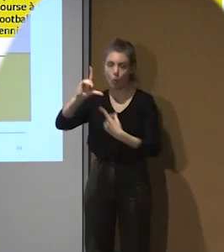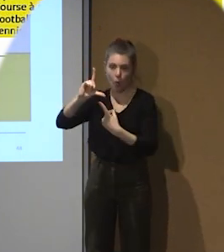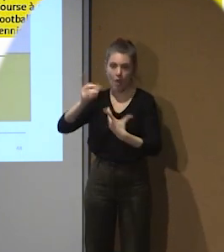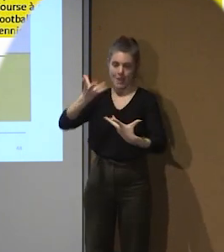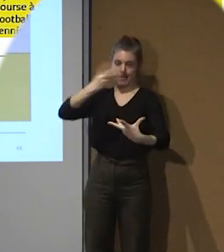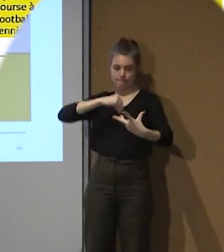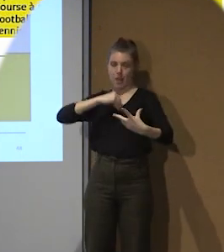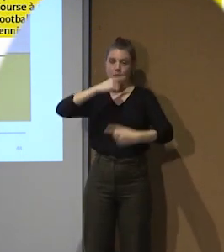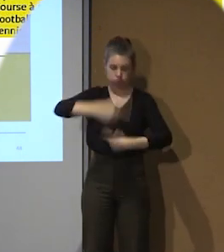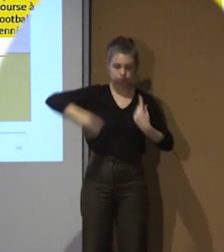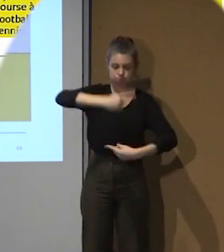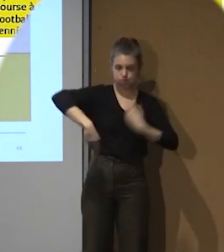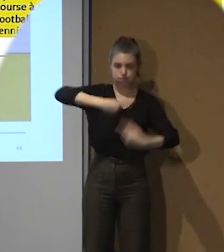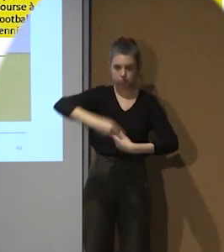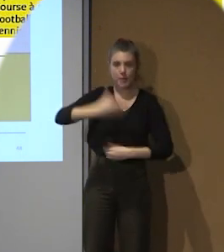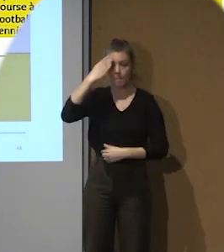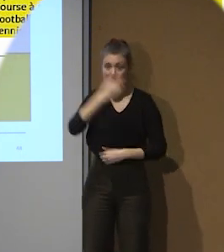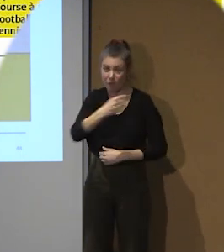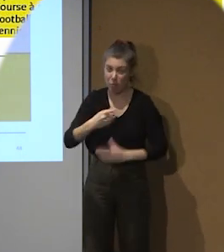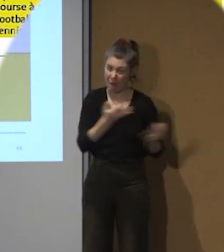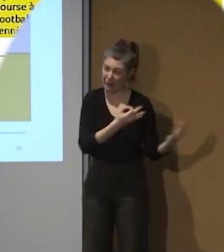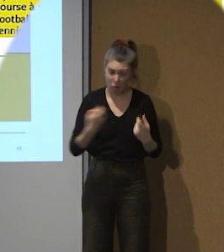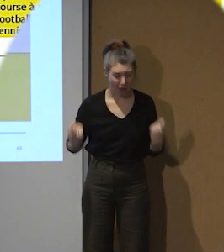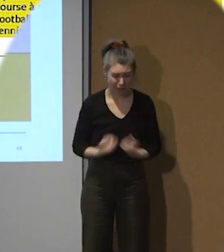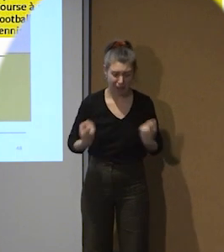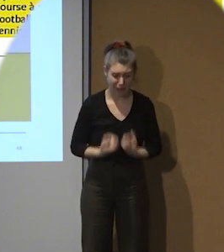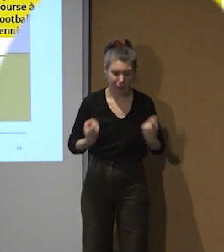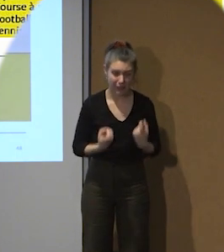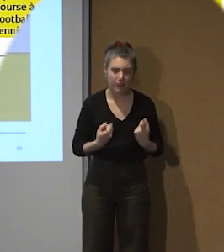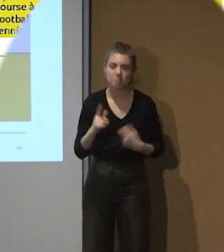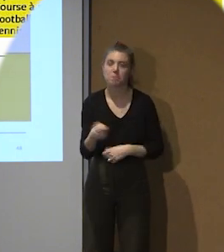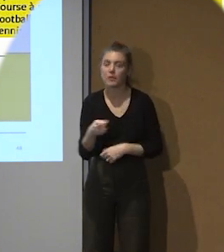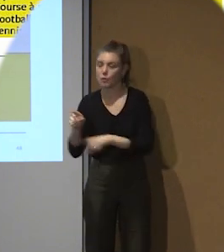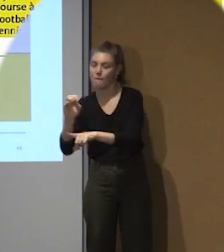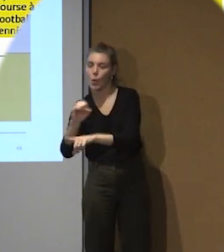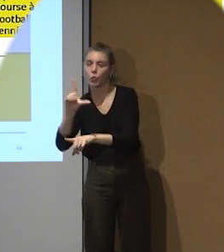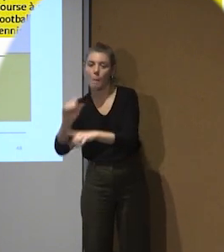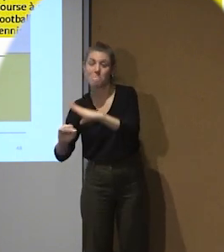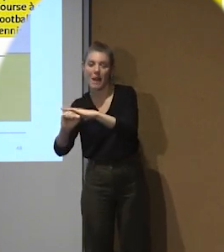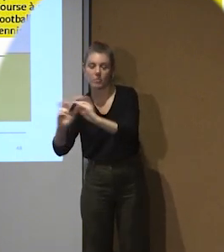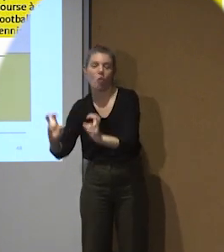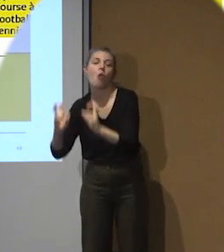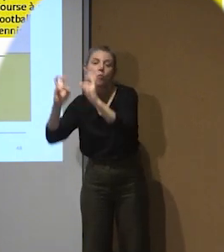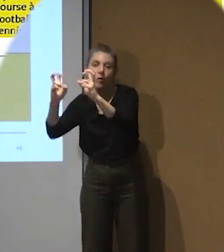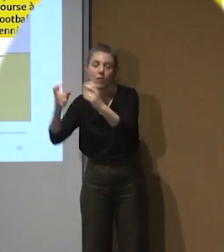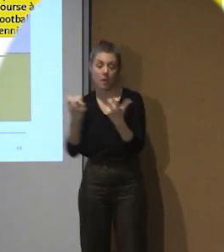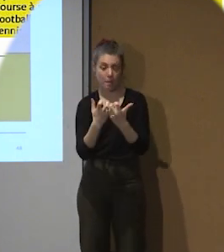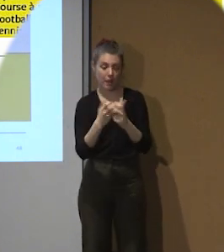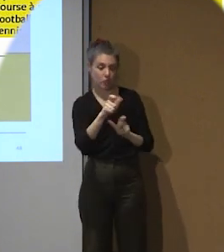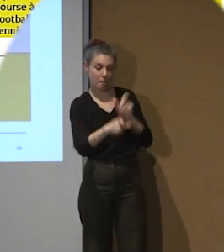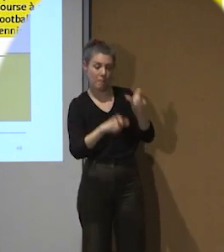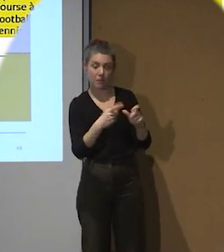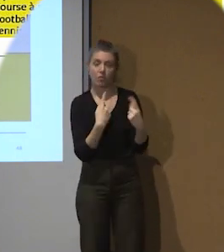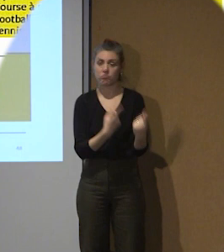fonctionner. Plus vous optimisez votre entraînement, plus votre VO2 max est amélioré. Par exemple, chez un sédentaire, on est sur une VO2